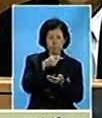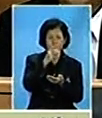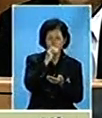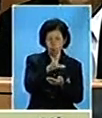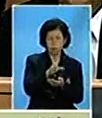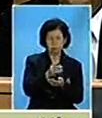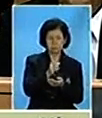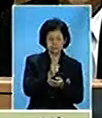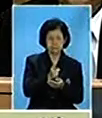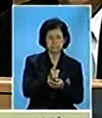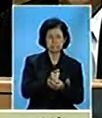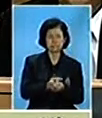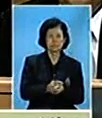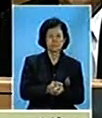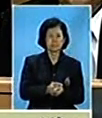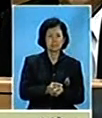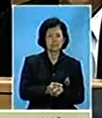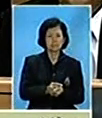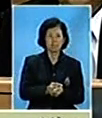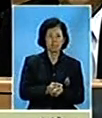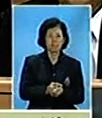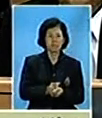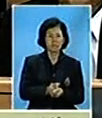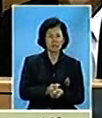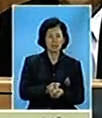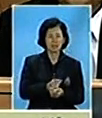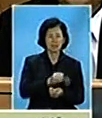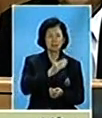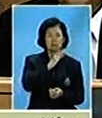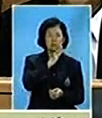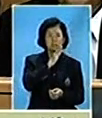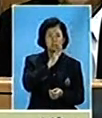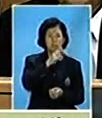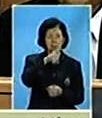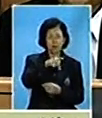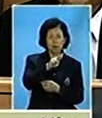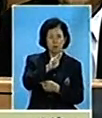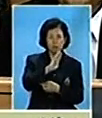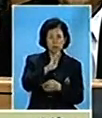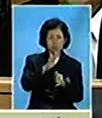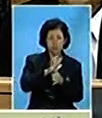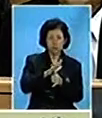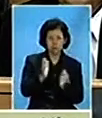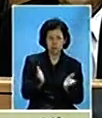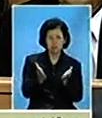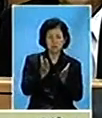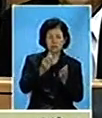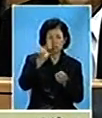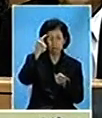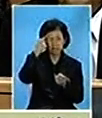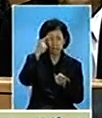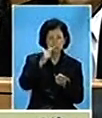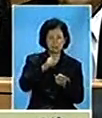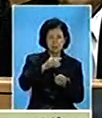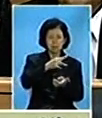ะครับเมื่อถ้าสมมุติว่าพรบคุ้มครองและส่งเสริมภูมิปัญญาการแพทย์แผนไทยพ.